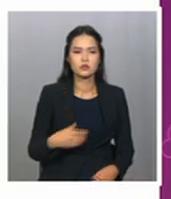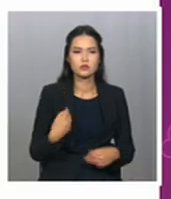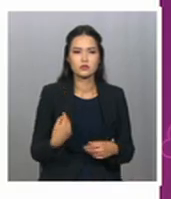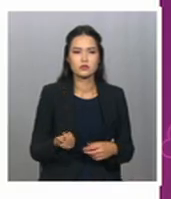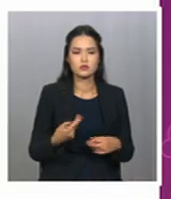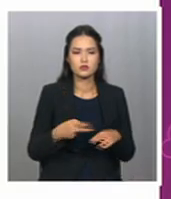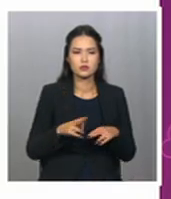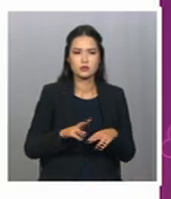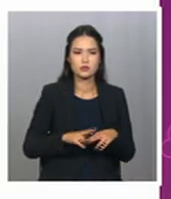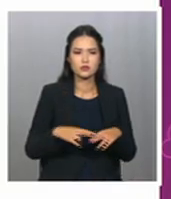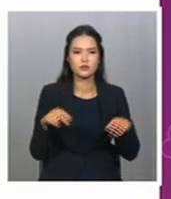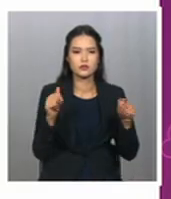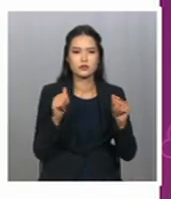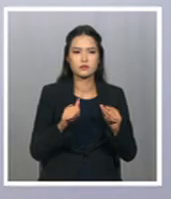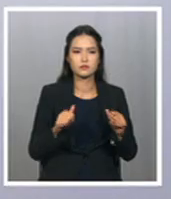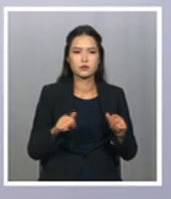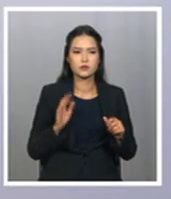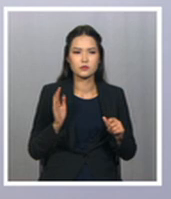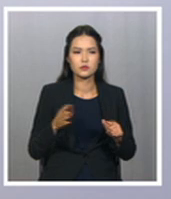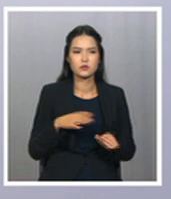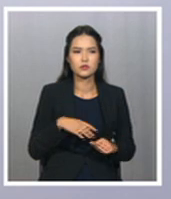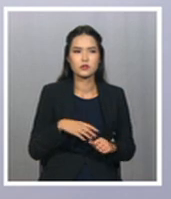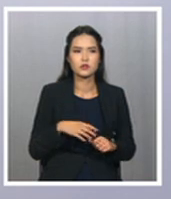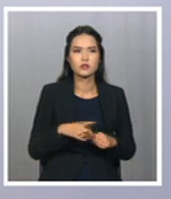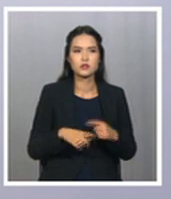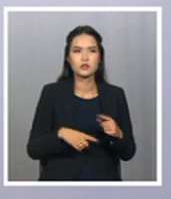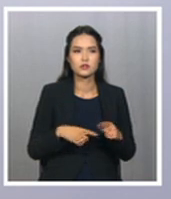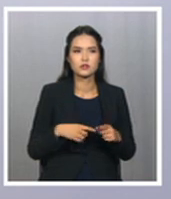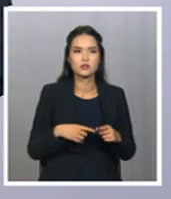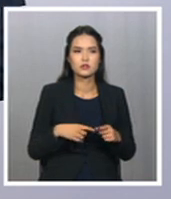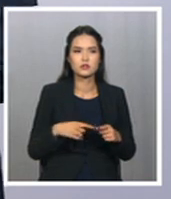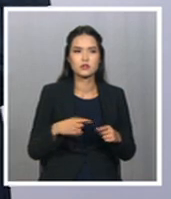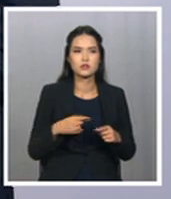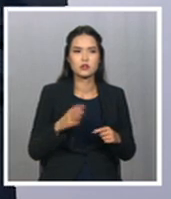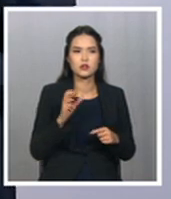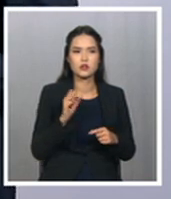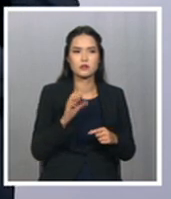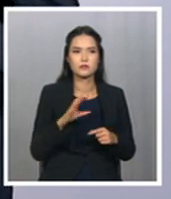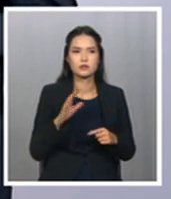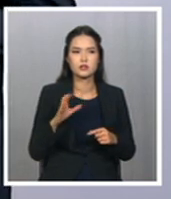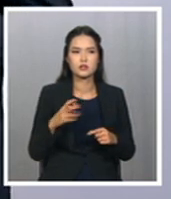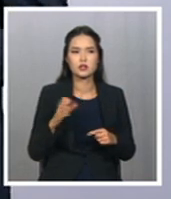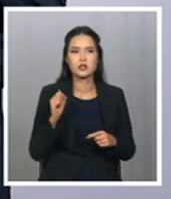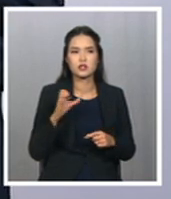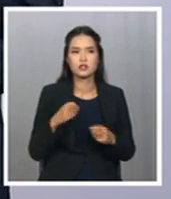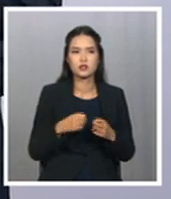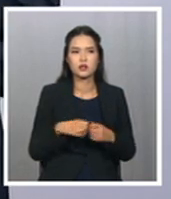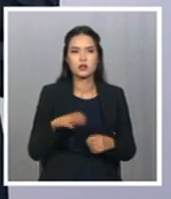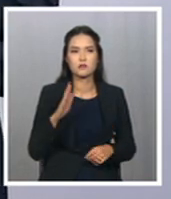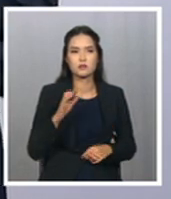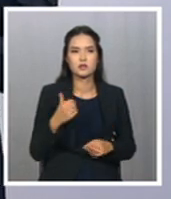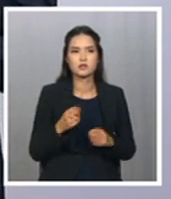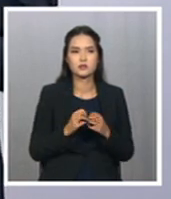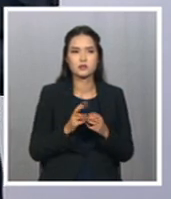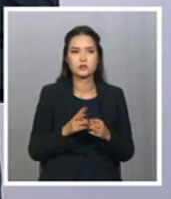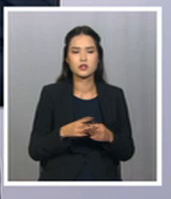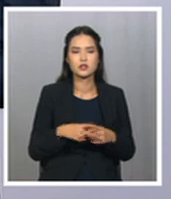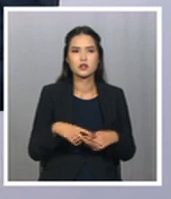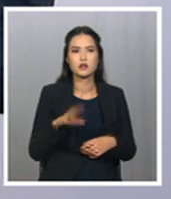осы шартқа сай есеп шығарайық. АБ 3 бұрышы белгілі, АЦ 10, БЦ 12, яғни екі қабырғасы белгілі,